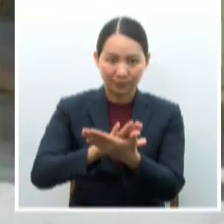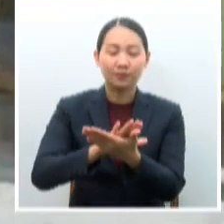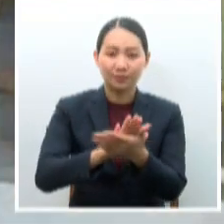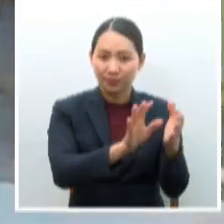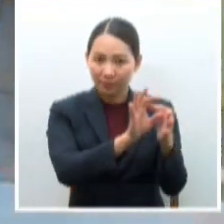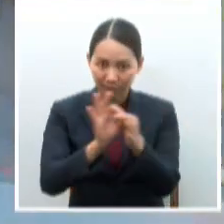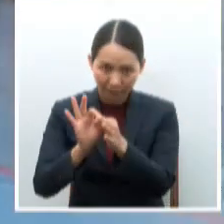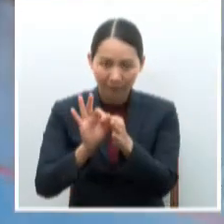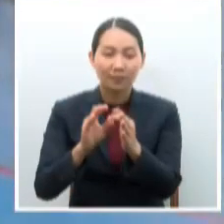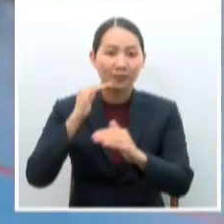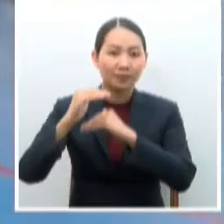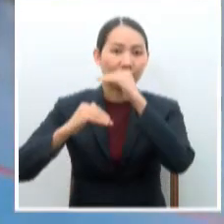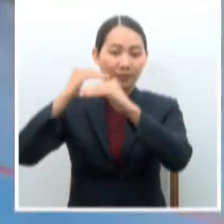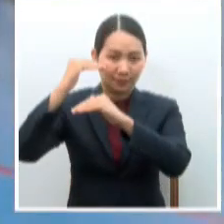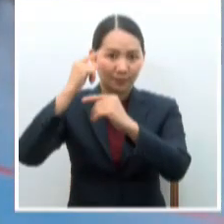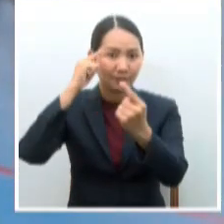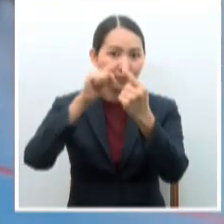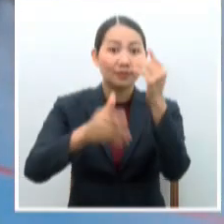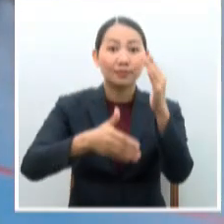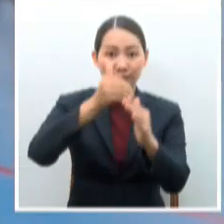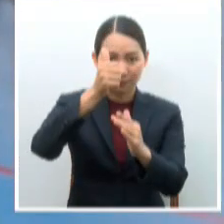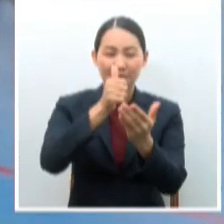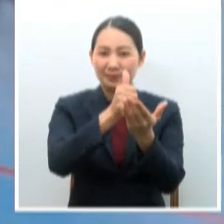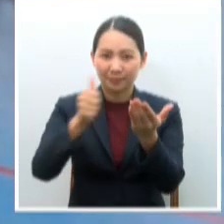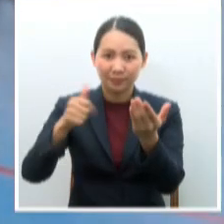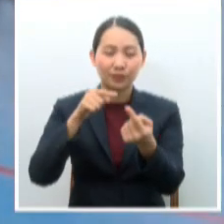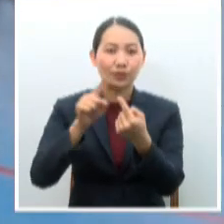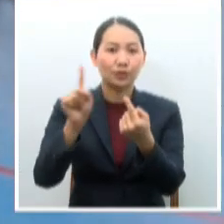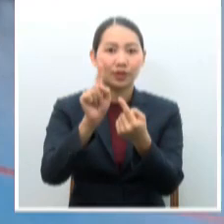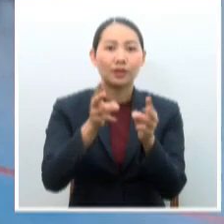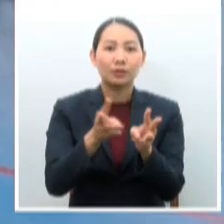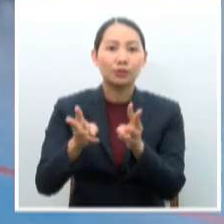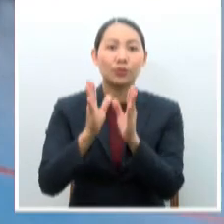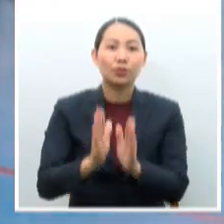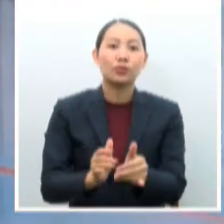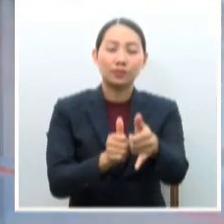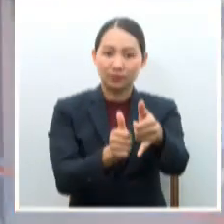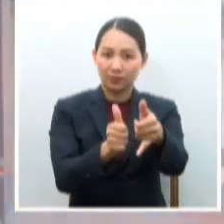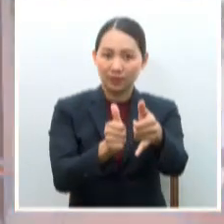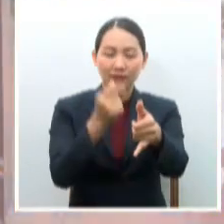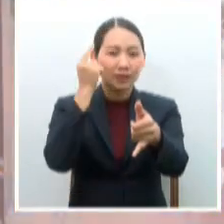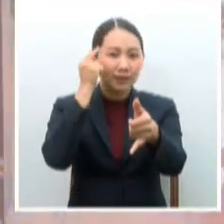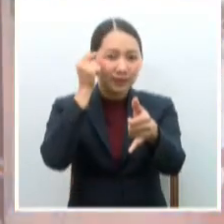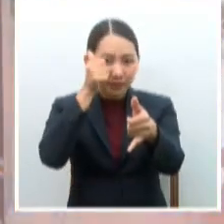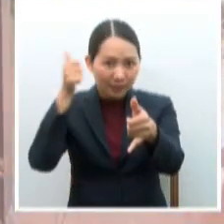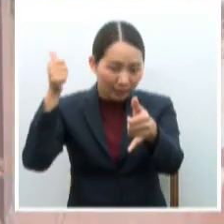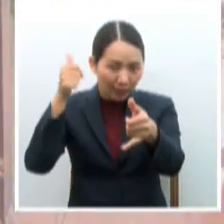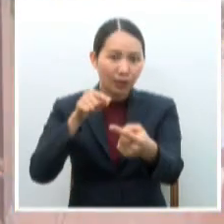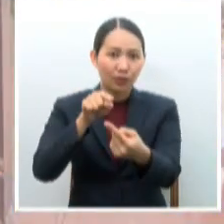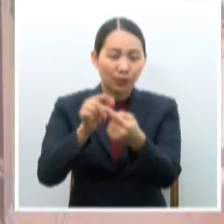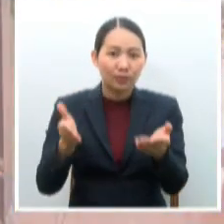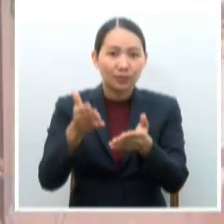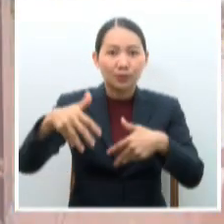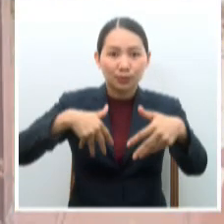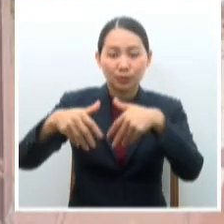ฏิบัติที่เป็นเลิศในด้านวิถีคนดีเรื่องการมีทัศนคติที่ถูกต้องต่อบ้านเมืองดัง